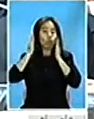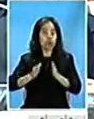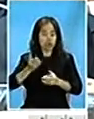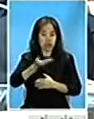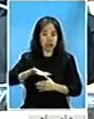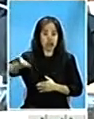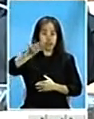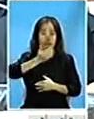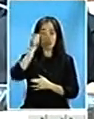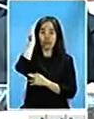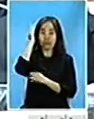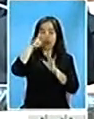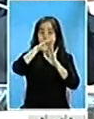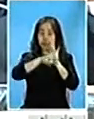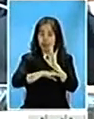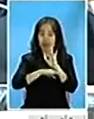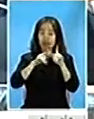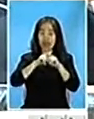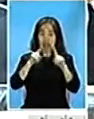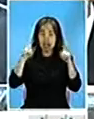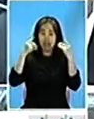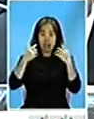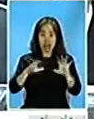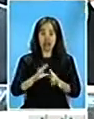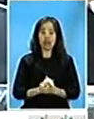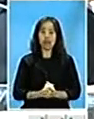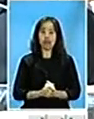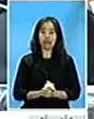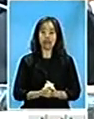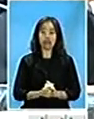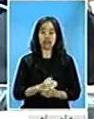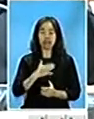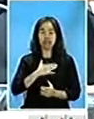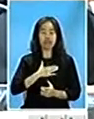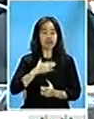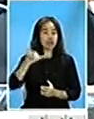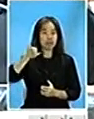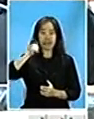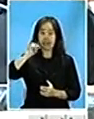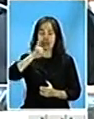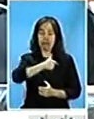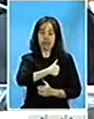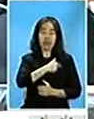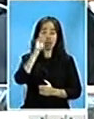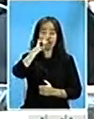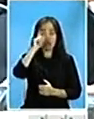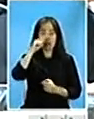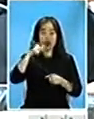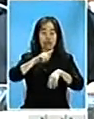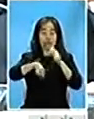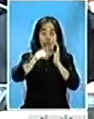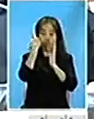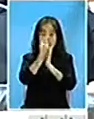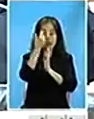ติแล้วในที่สุดเนี่ยก็ผมไม่แน่ใจว่าช่วงระยะเวลา15ชั่วโม